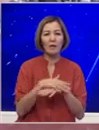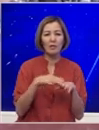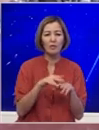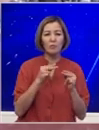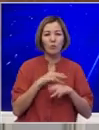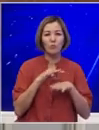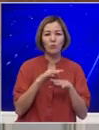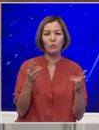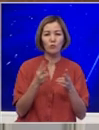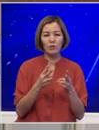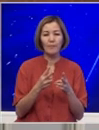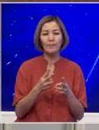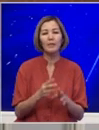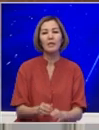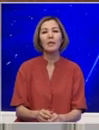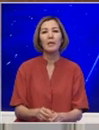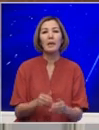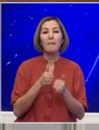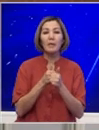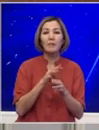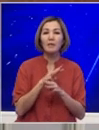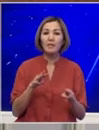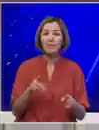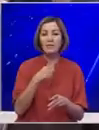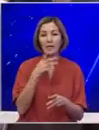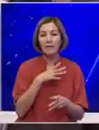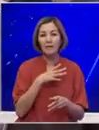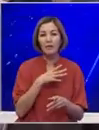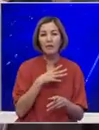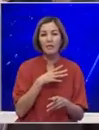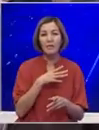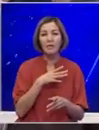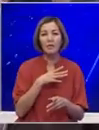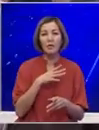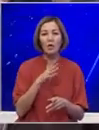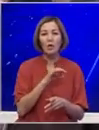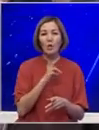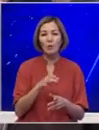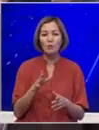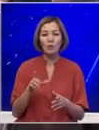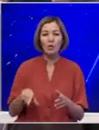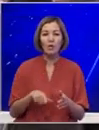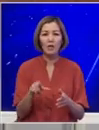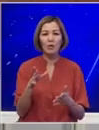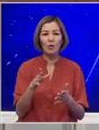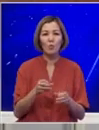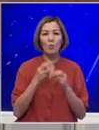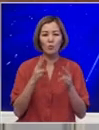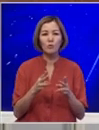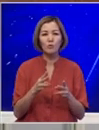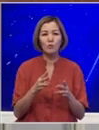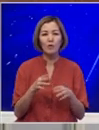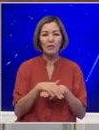работу. Кроме того, премьер-министр отметил, что оросительные каналы в южных регионах также представляют угрозу для